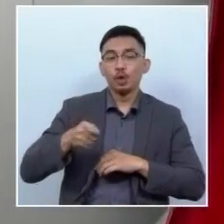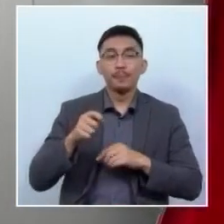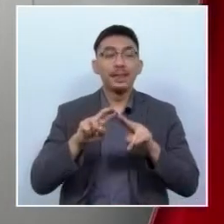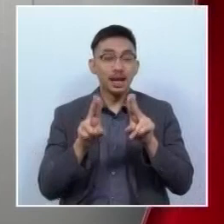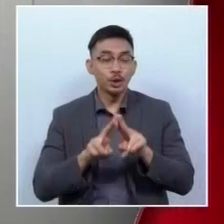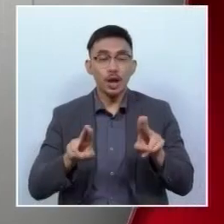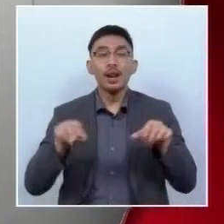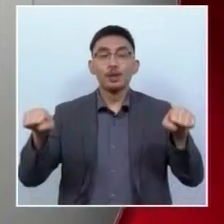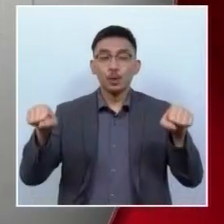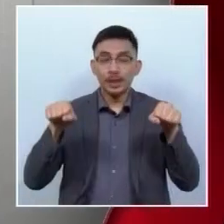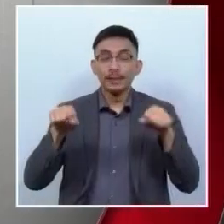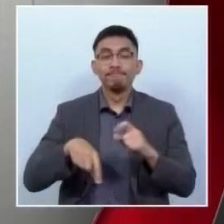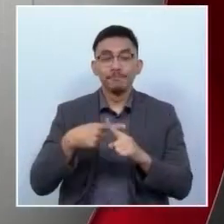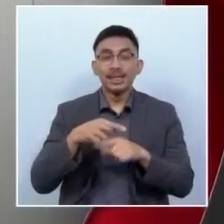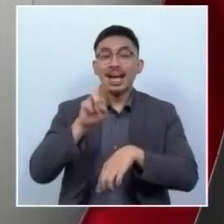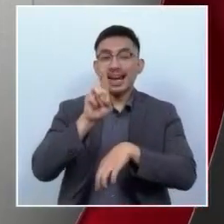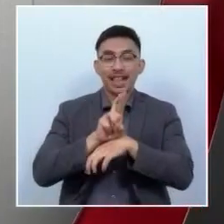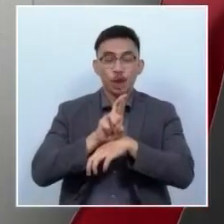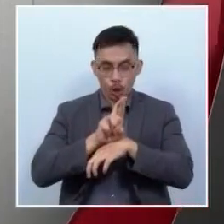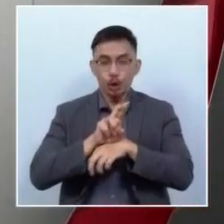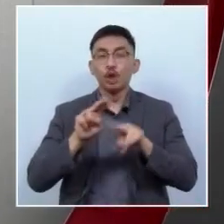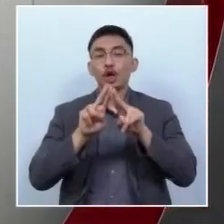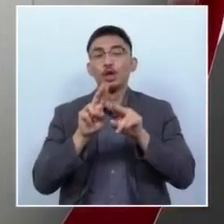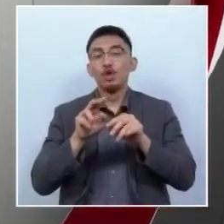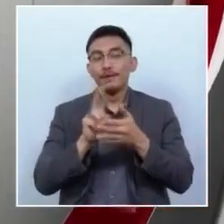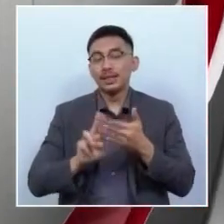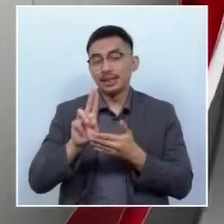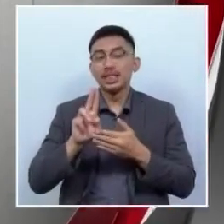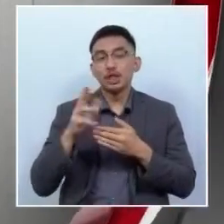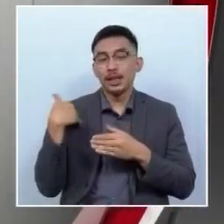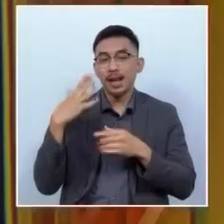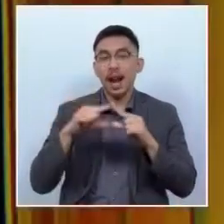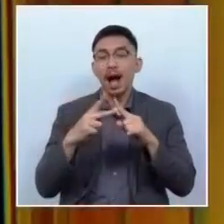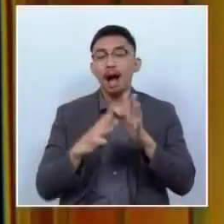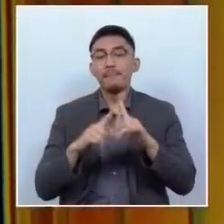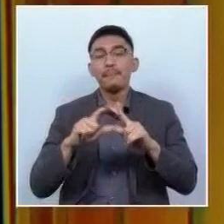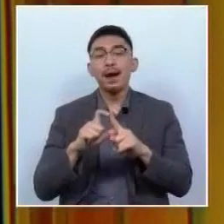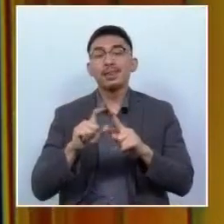Universitas Indonesia dan juga Rektor Universitas Jenderal Ahmad Yani.